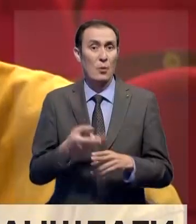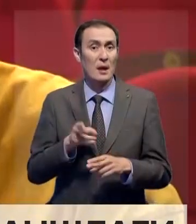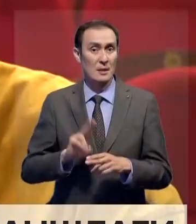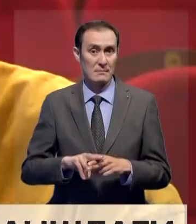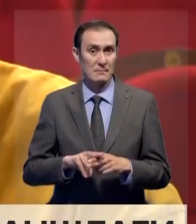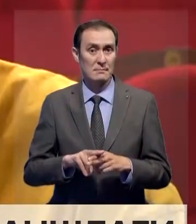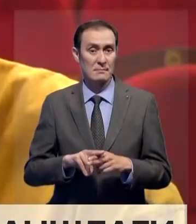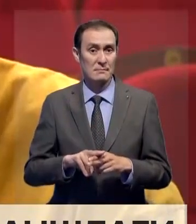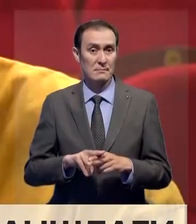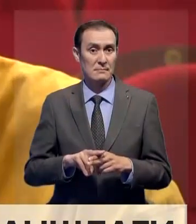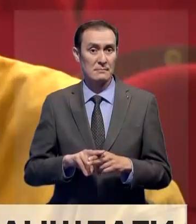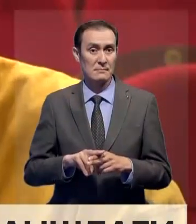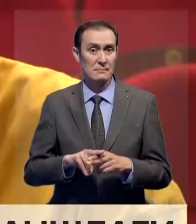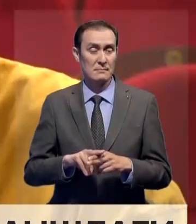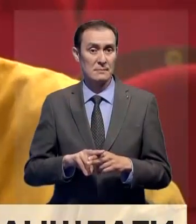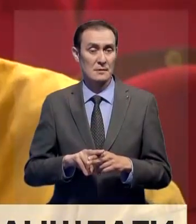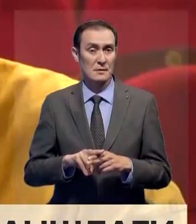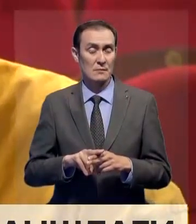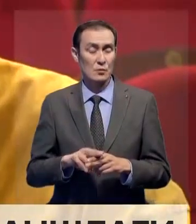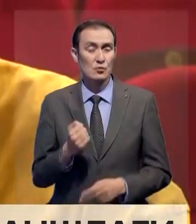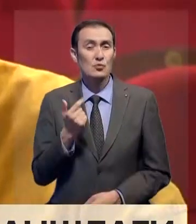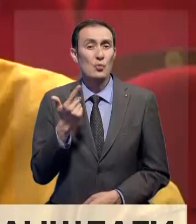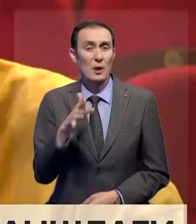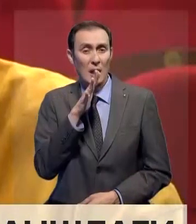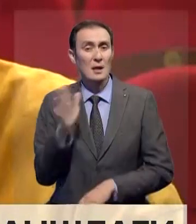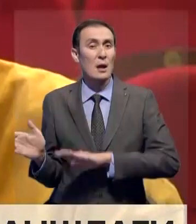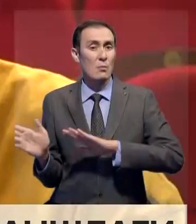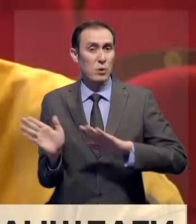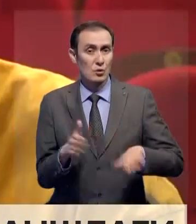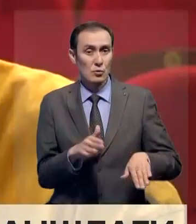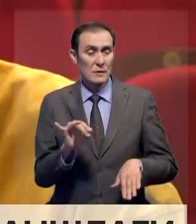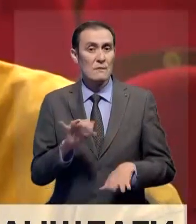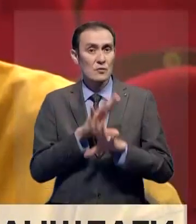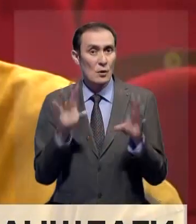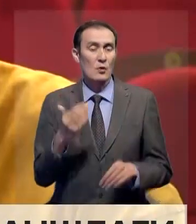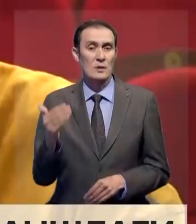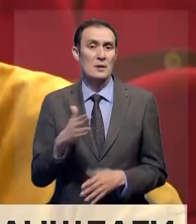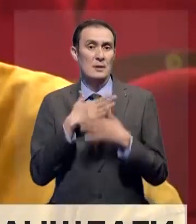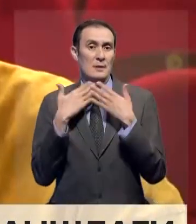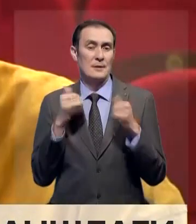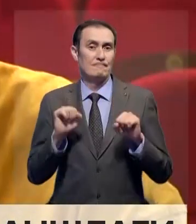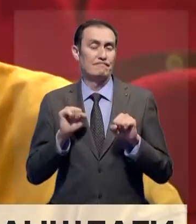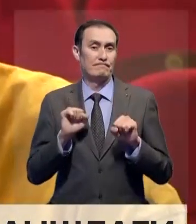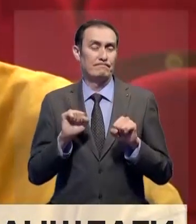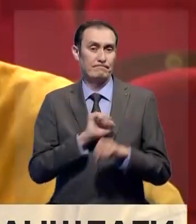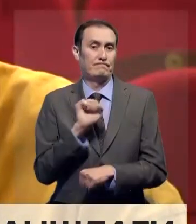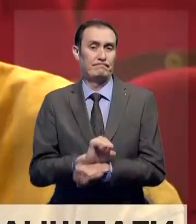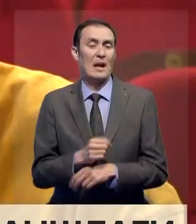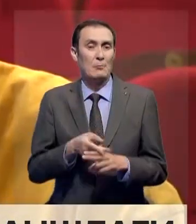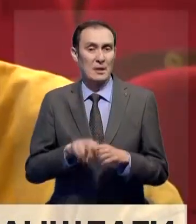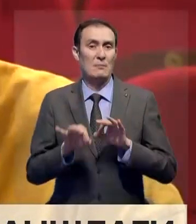рассказывать. Вот сколько лет, да, прошло, и все равно они не хотели об